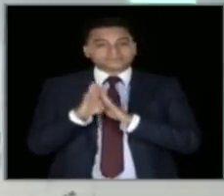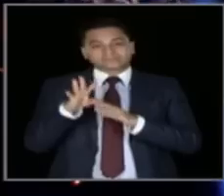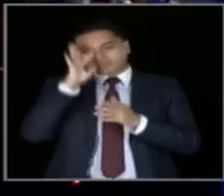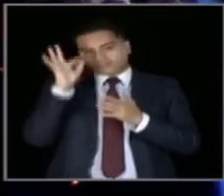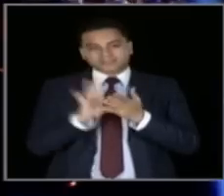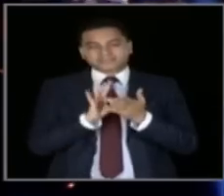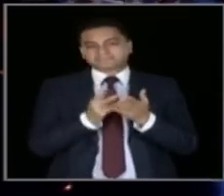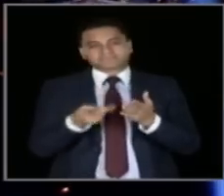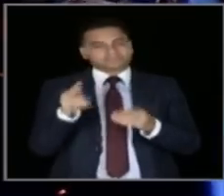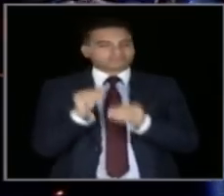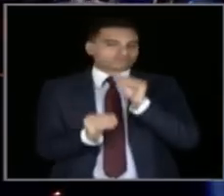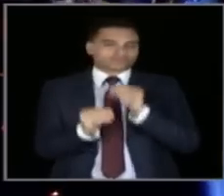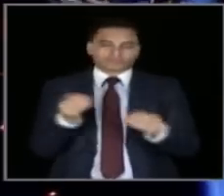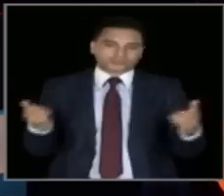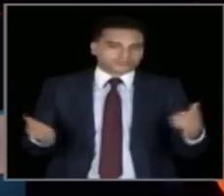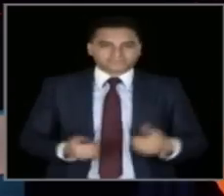الحظ.